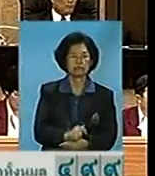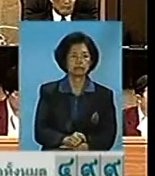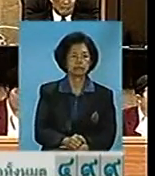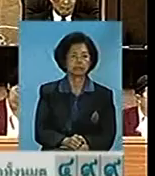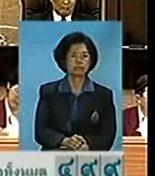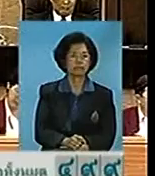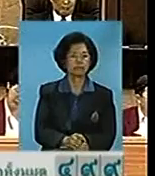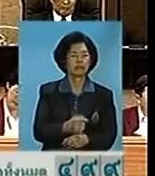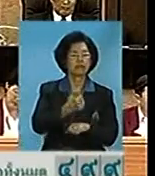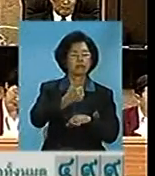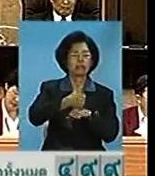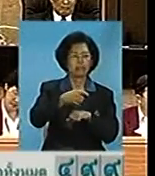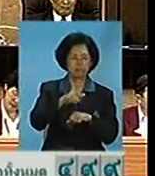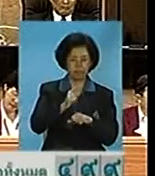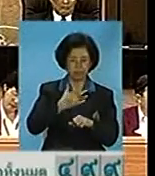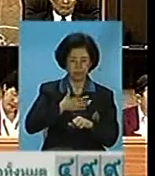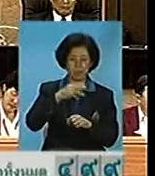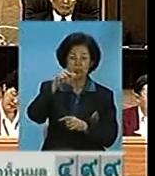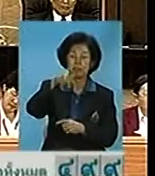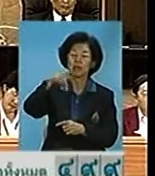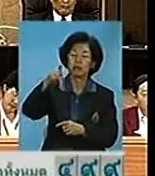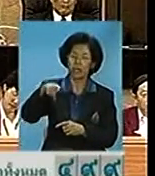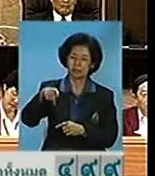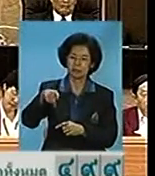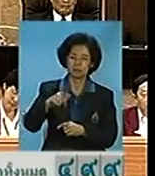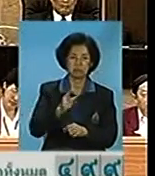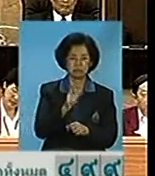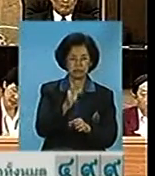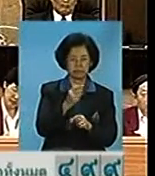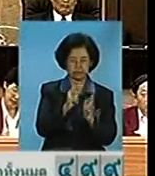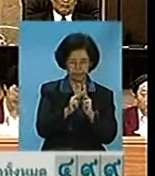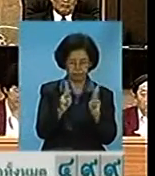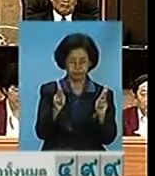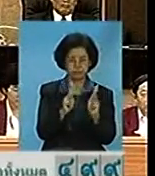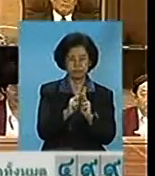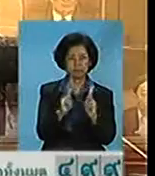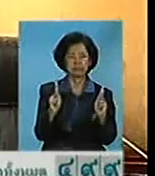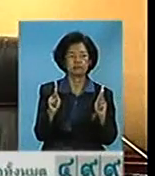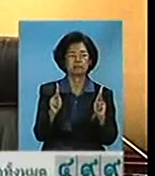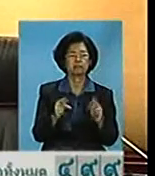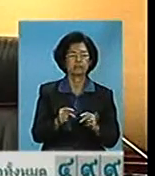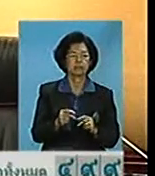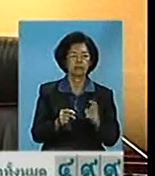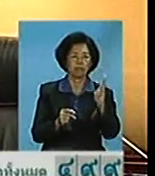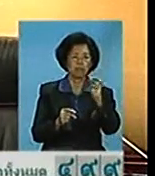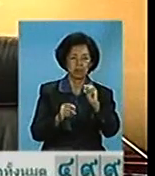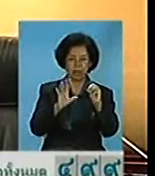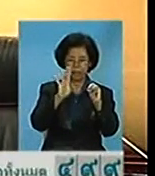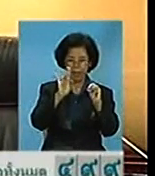ท่านประธานที่เคารพกับผมพีรพันธ์ภารสุขในฐานะกรรมาธิการสำหรับมาตรา